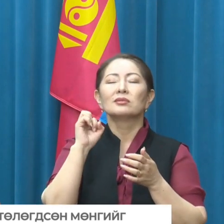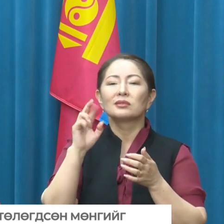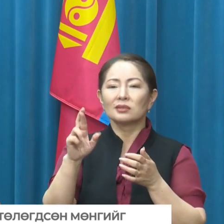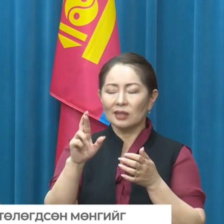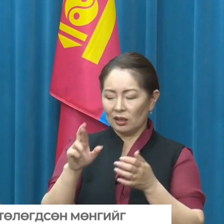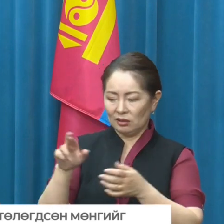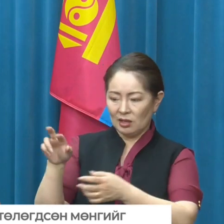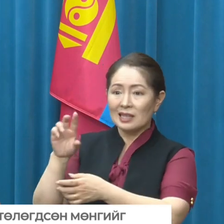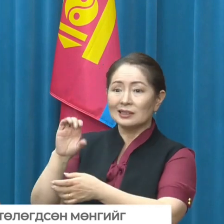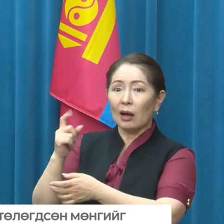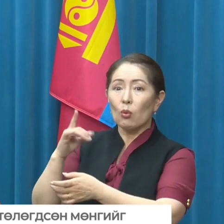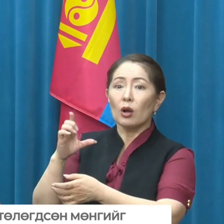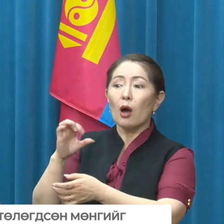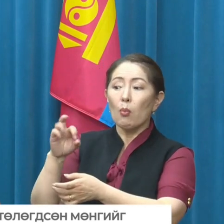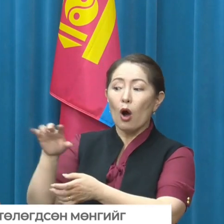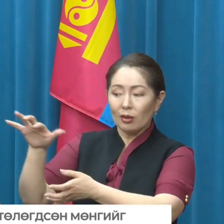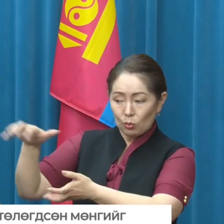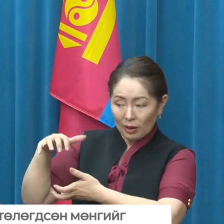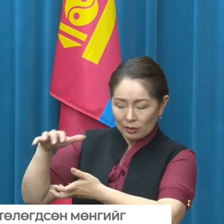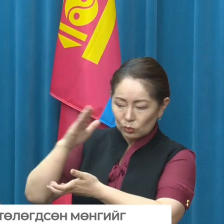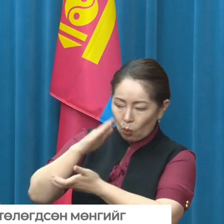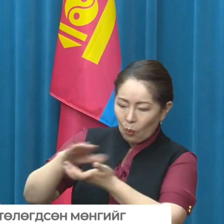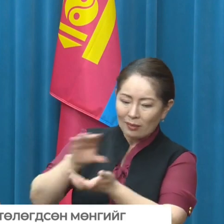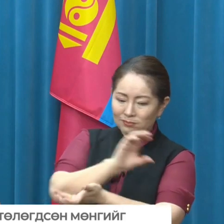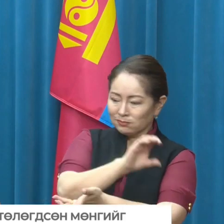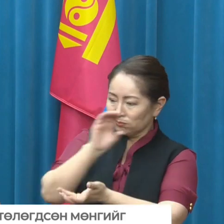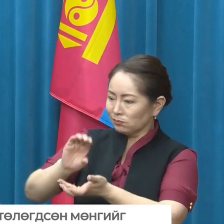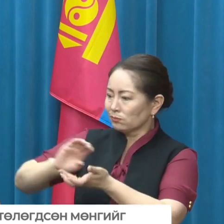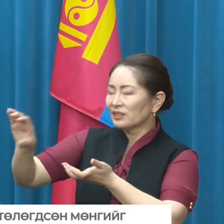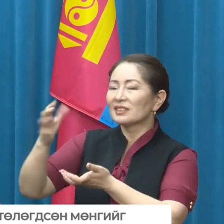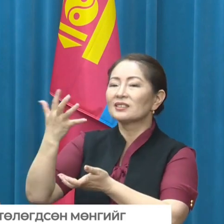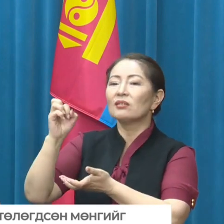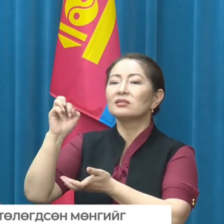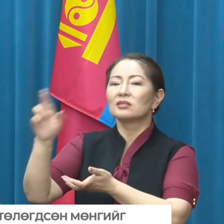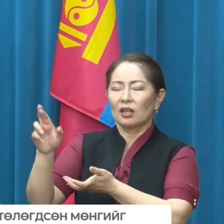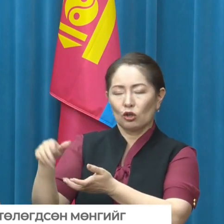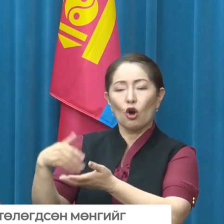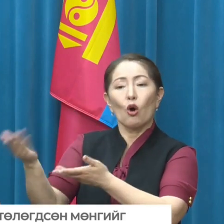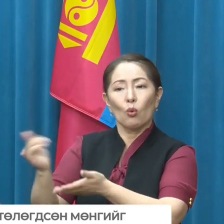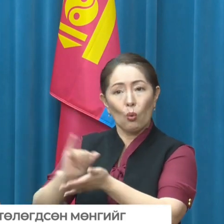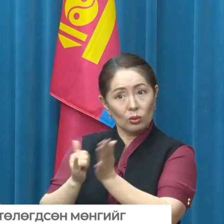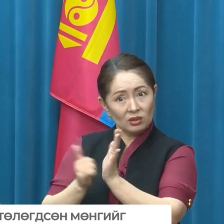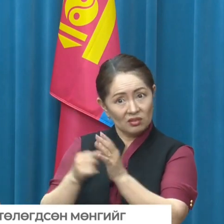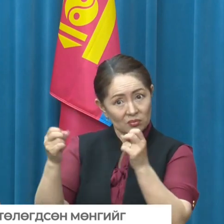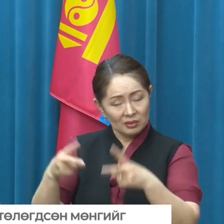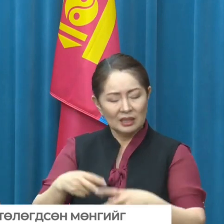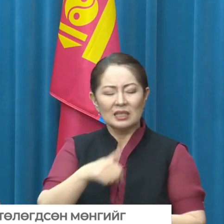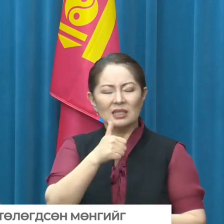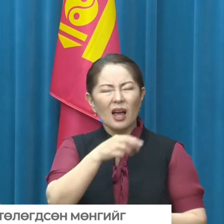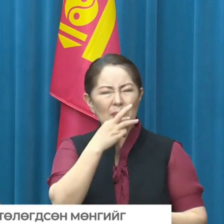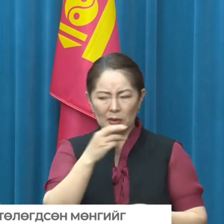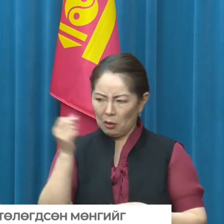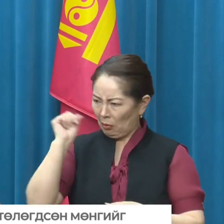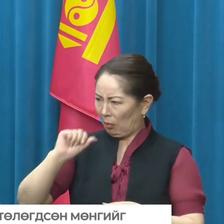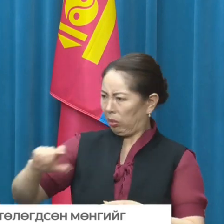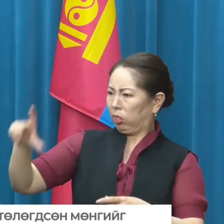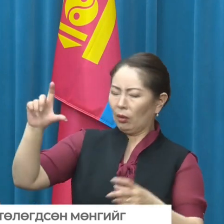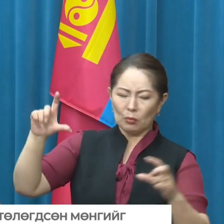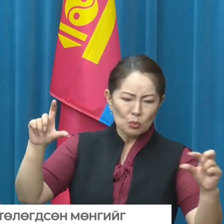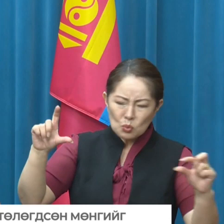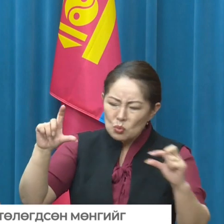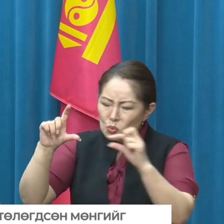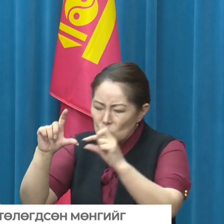бондоос төлөгдөж эхэлж байна гэдэг бас юм бид сайн мэдээтэй байна. А гэхдээ энэ бол бас том дүнтэйгээр харьцуулах юм бол бас чамлахаар